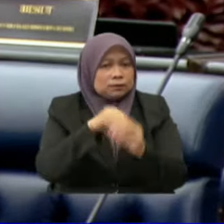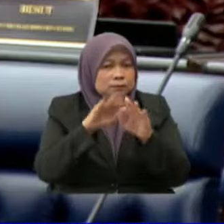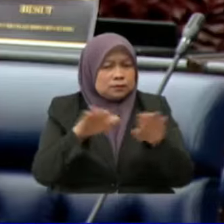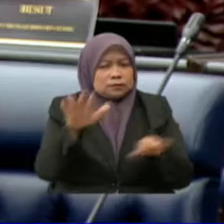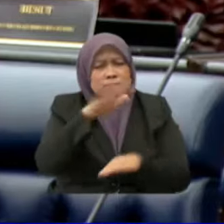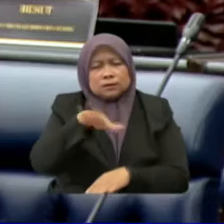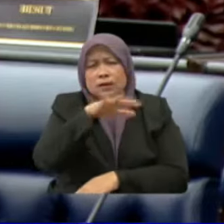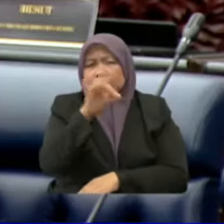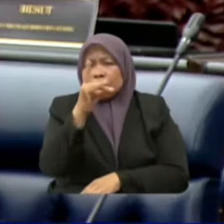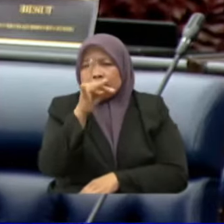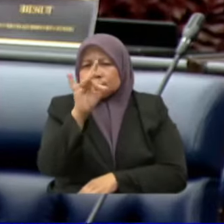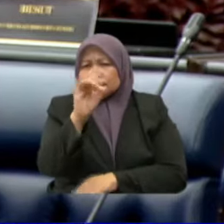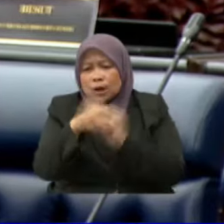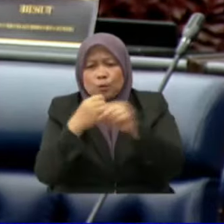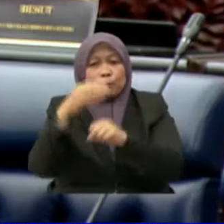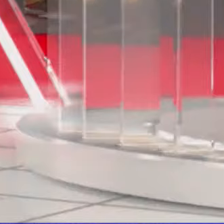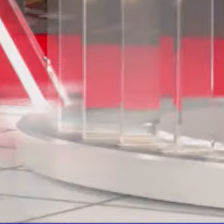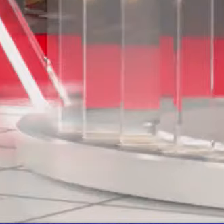Sarah